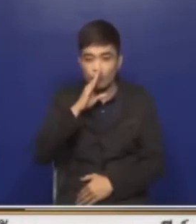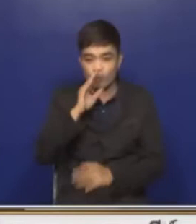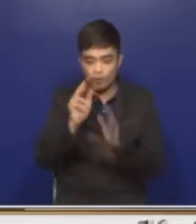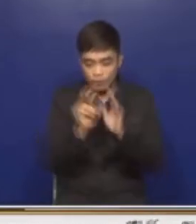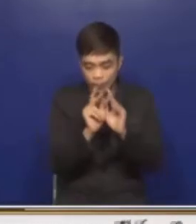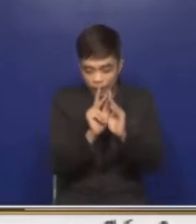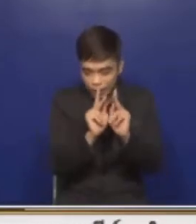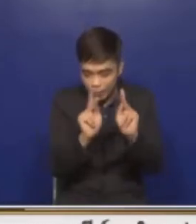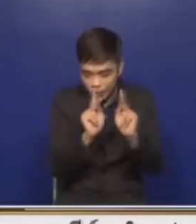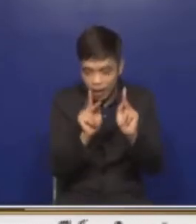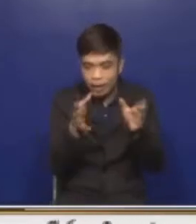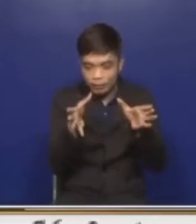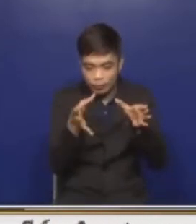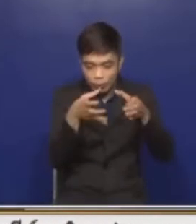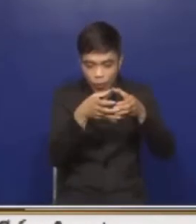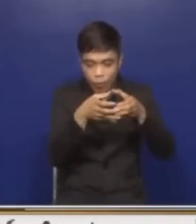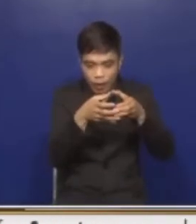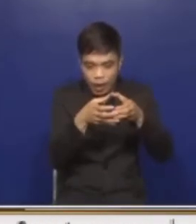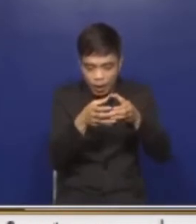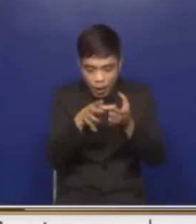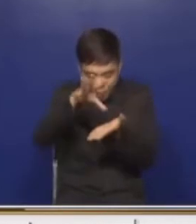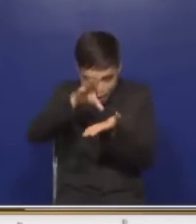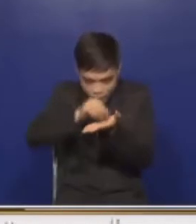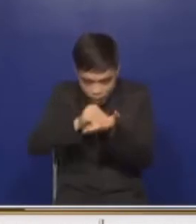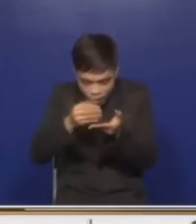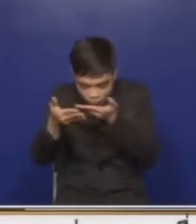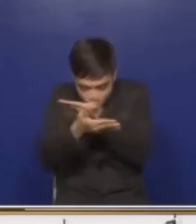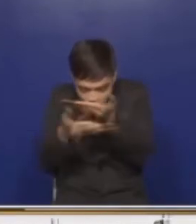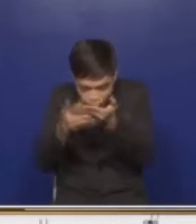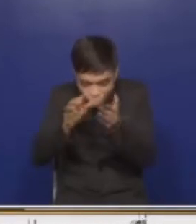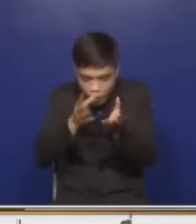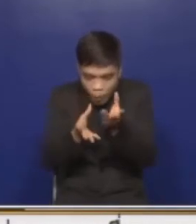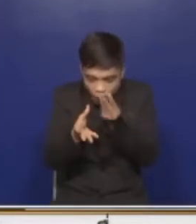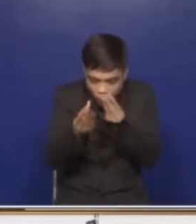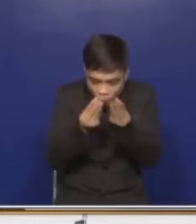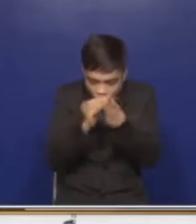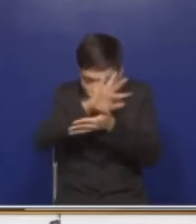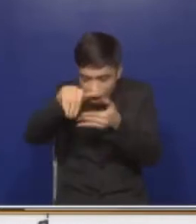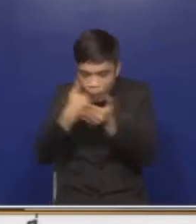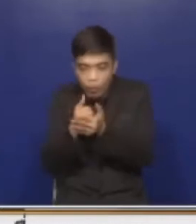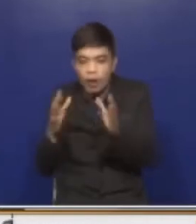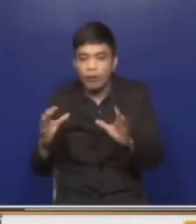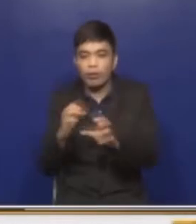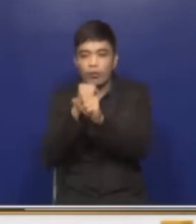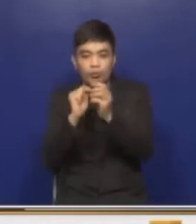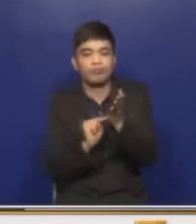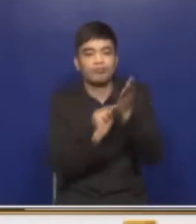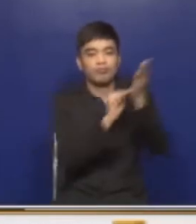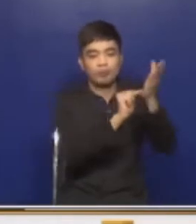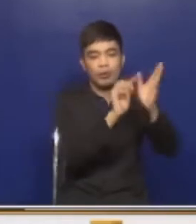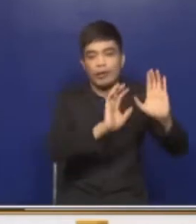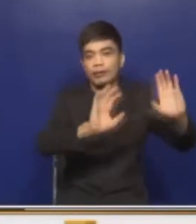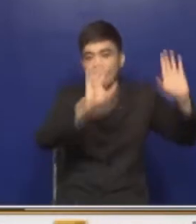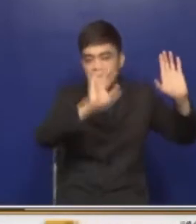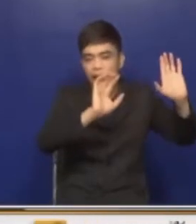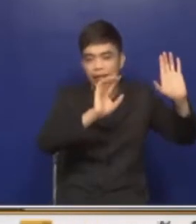กรรมการชุดนี้ไปศึกษาปัญหาทั้งหมดแล้วส่งไปรัฐบาลแต่ผม